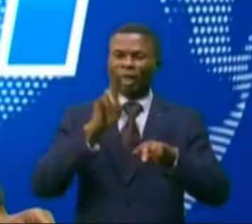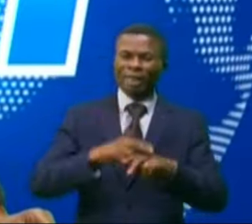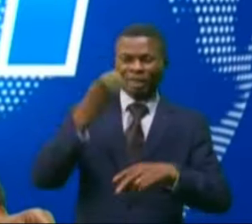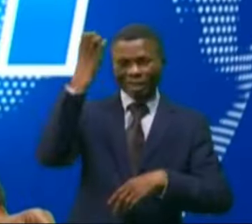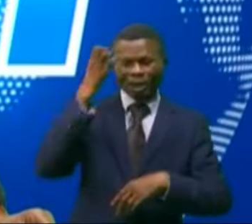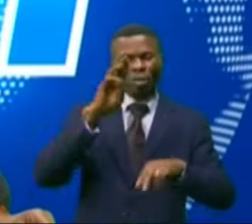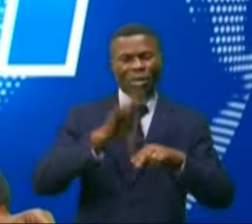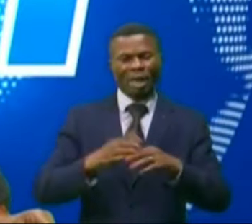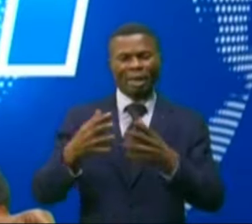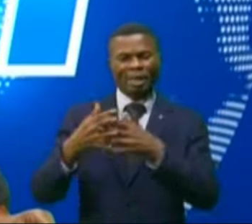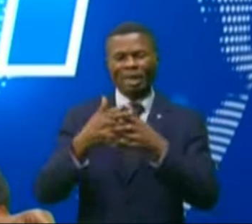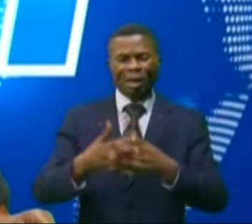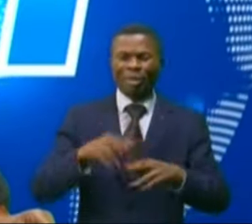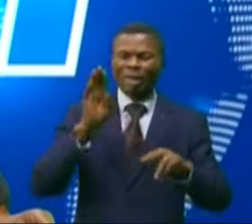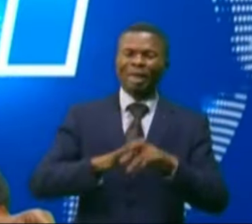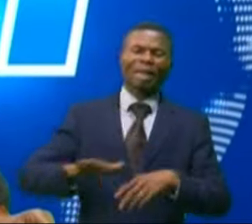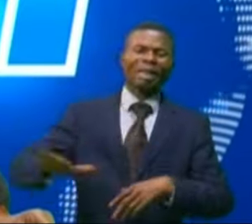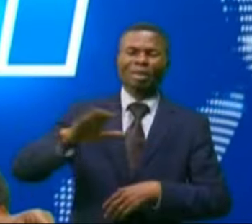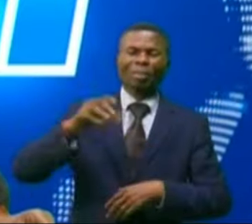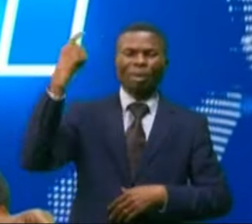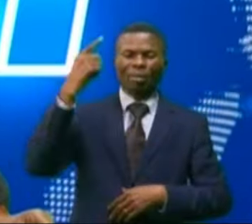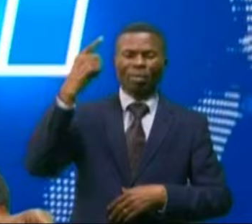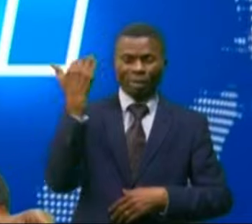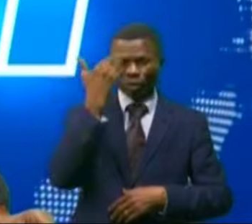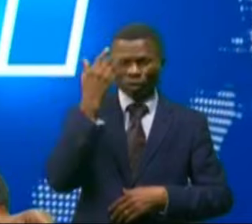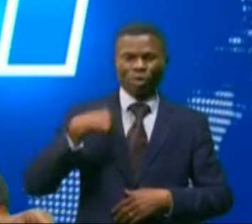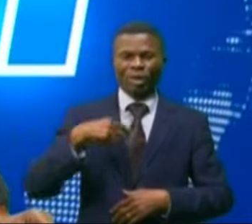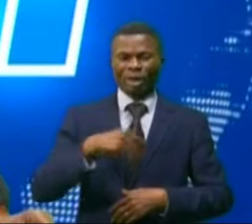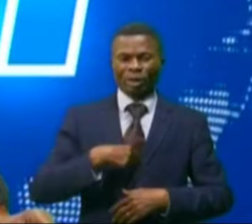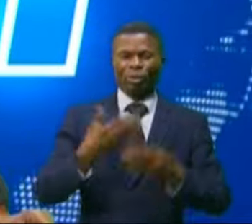L'info continue sur nos antennes. Retrouvez à 20h sous